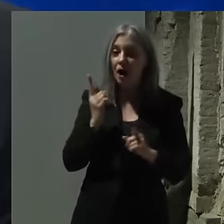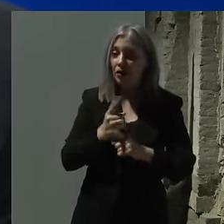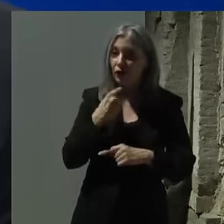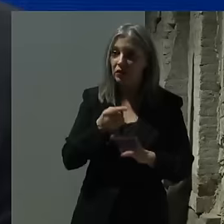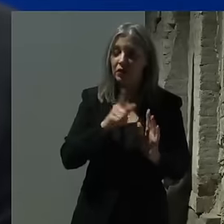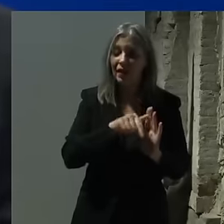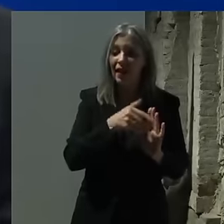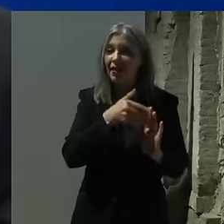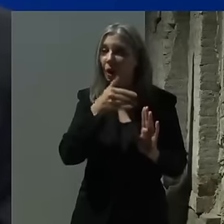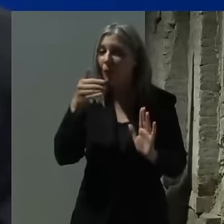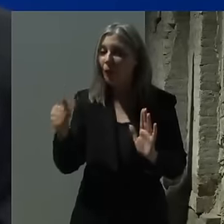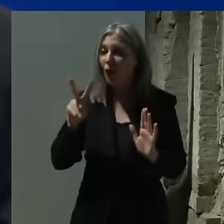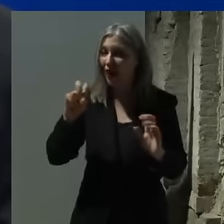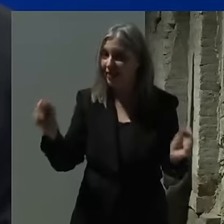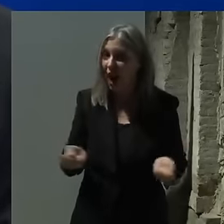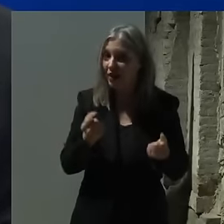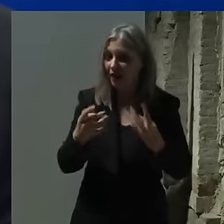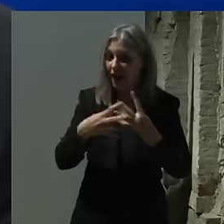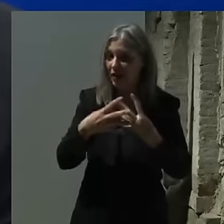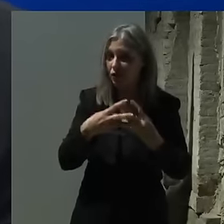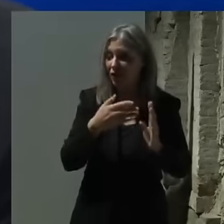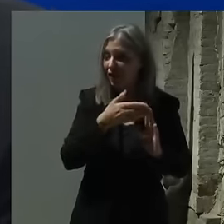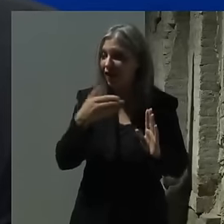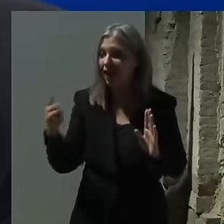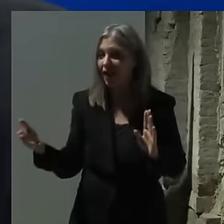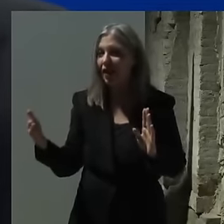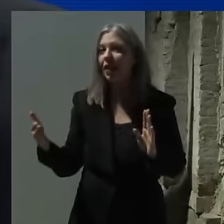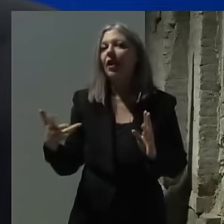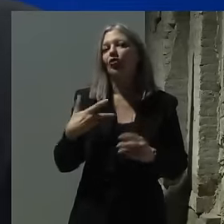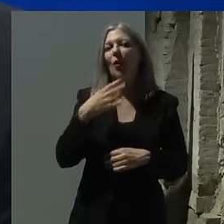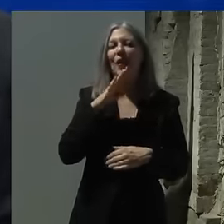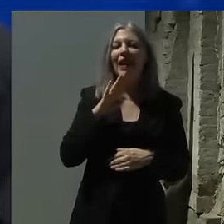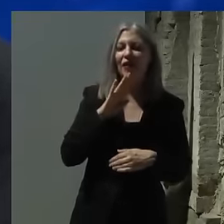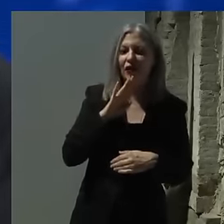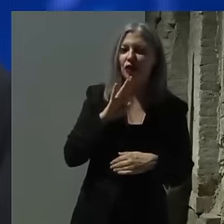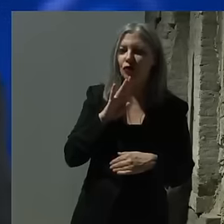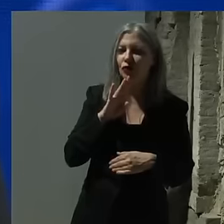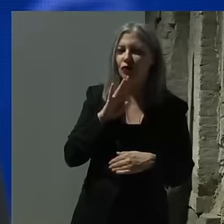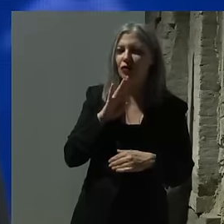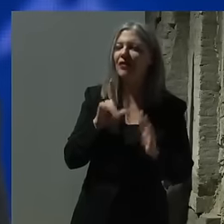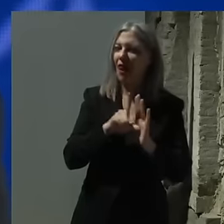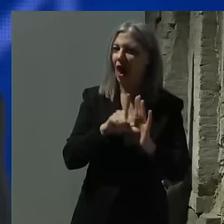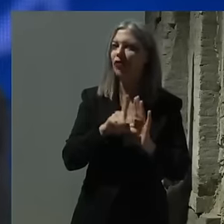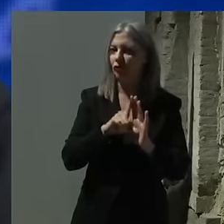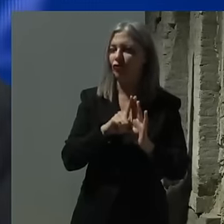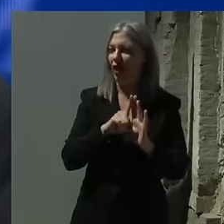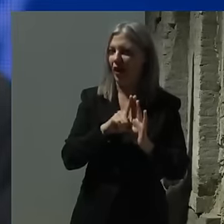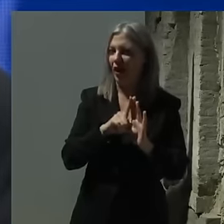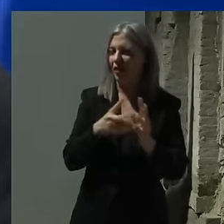di 20 anni di carcere ci sono stati i famosi benefici di legge, devo dire, perché